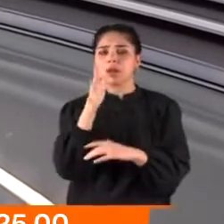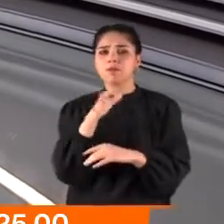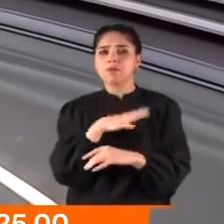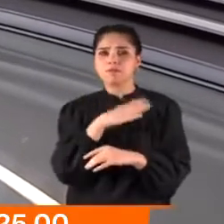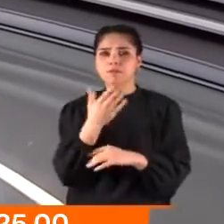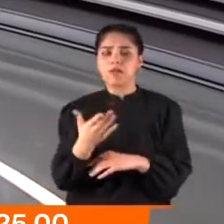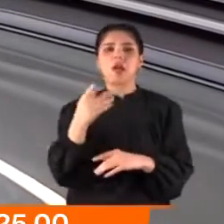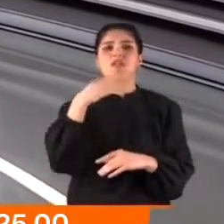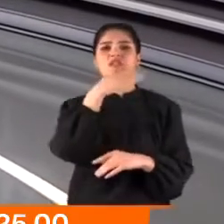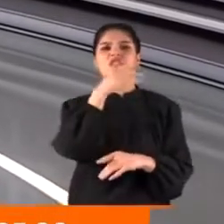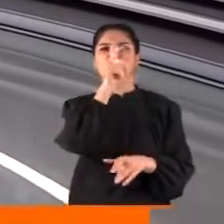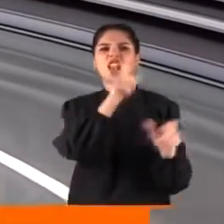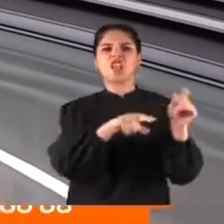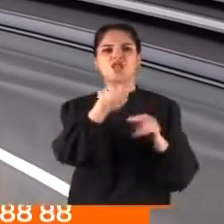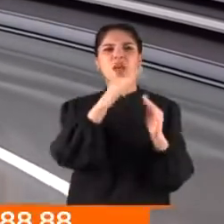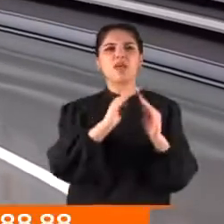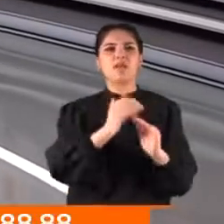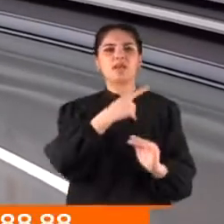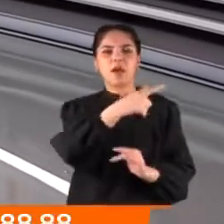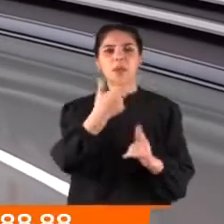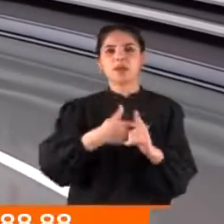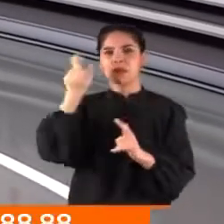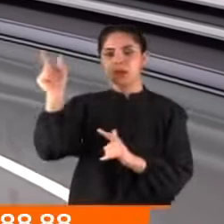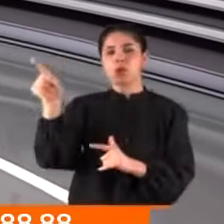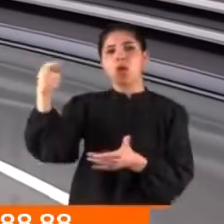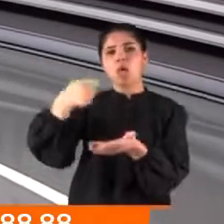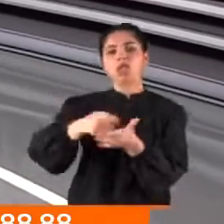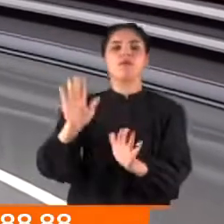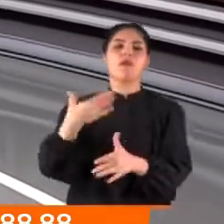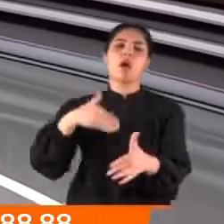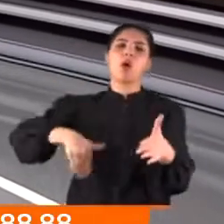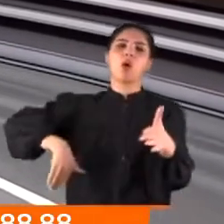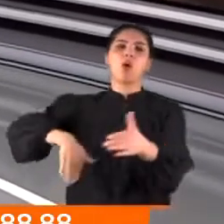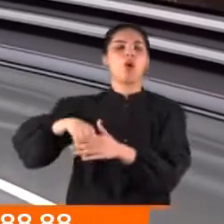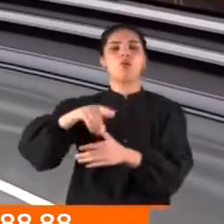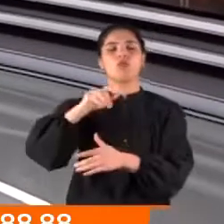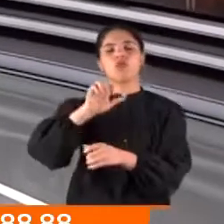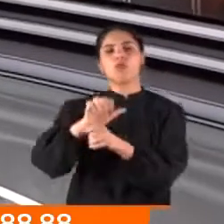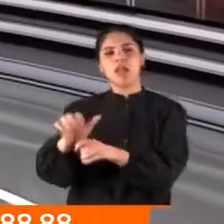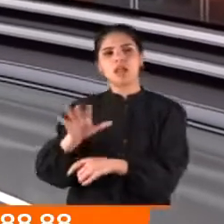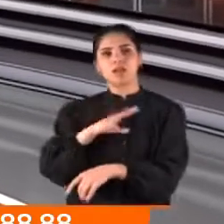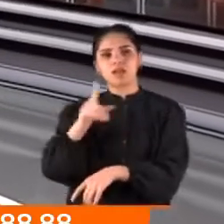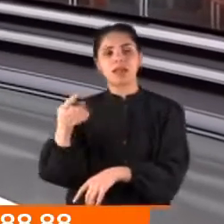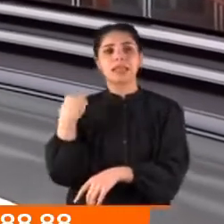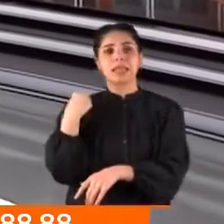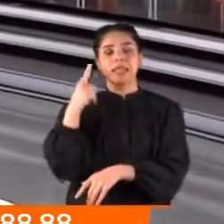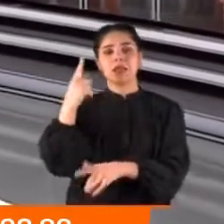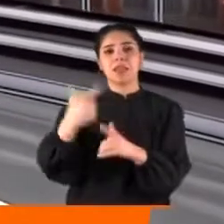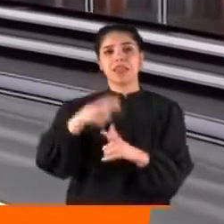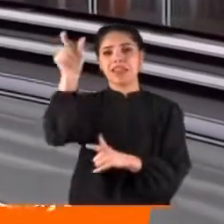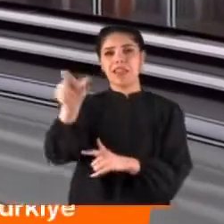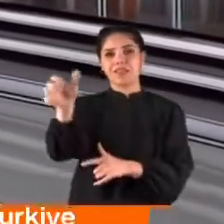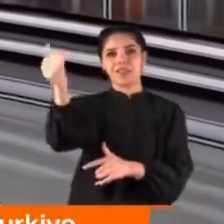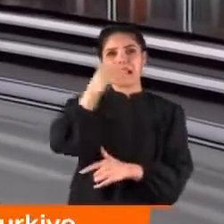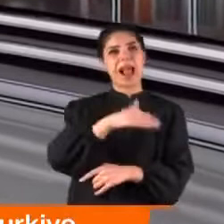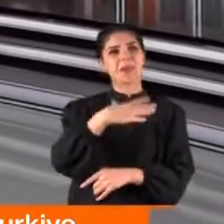gerçekten. Fırsatçı ev sahipleri de kiracısına ya bu parayı öde ya da çık baskısı yapıyor yeni bir kiracı bulmak için. İşte